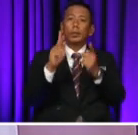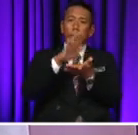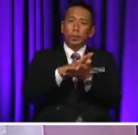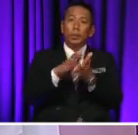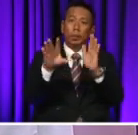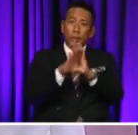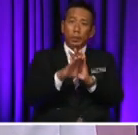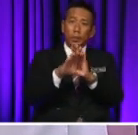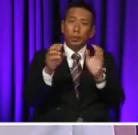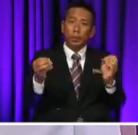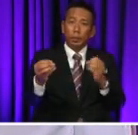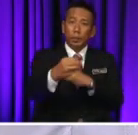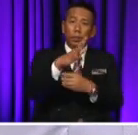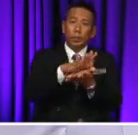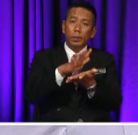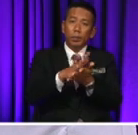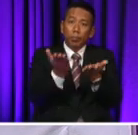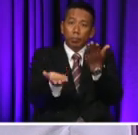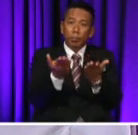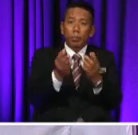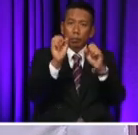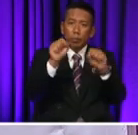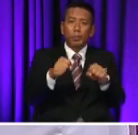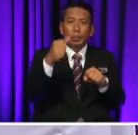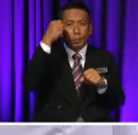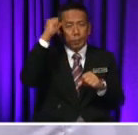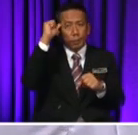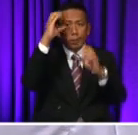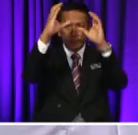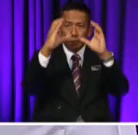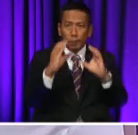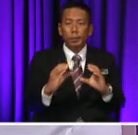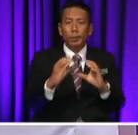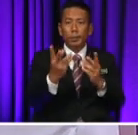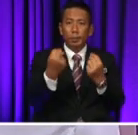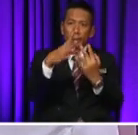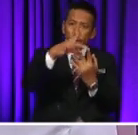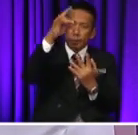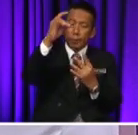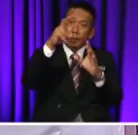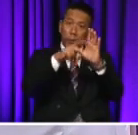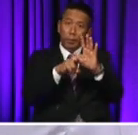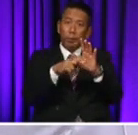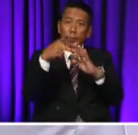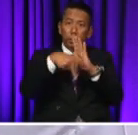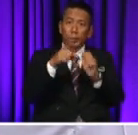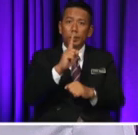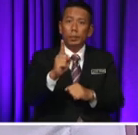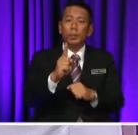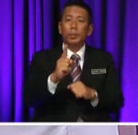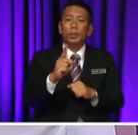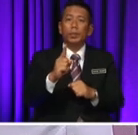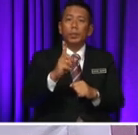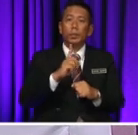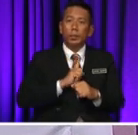organisasi yang ada mungkin kita boleh Andaikan cara kita melantik pengurusi persatuan agama Islam ataupun